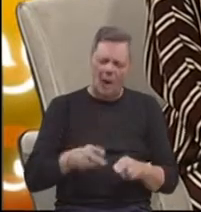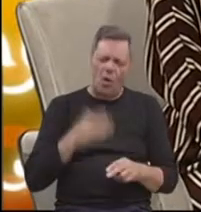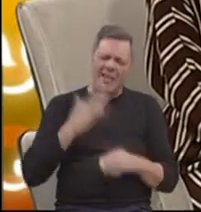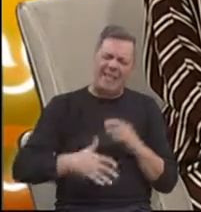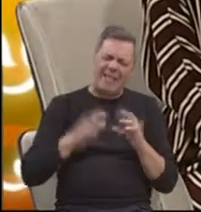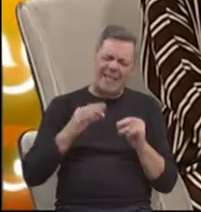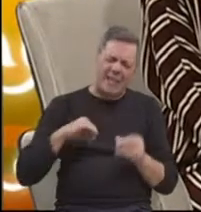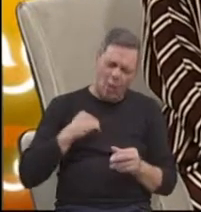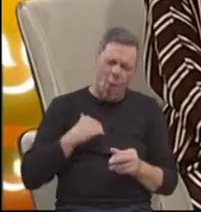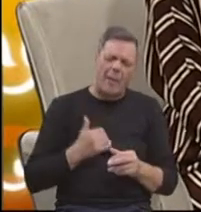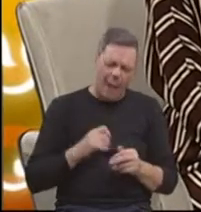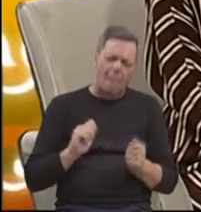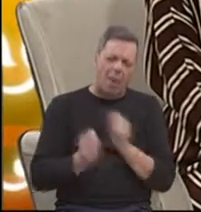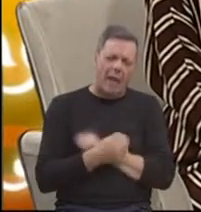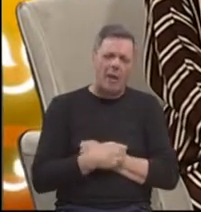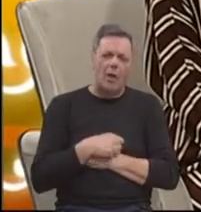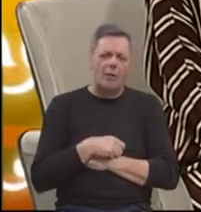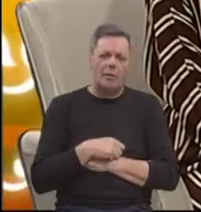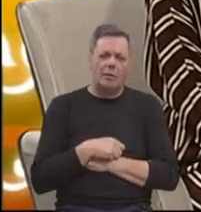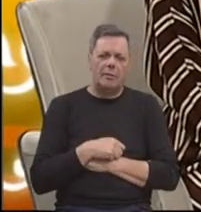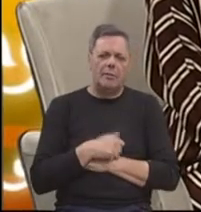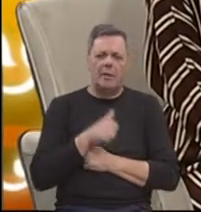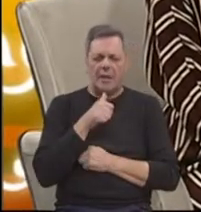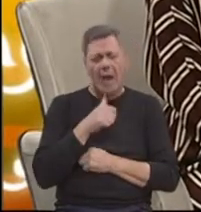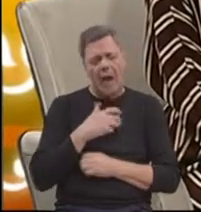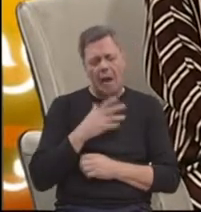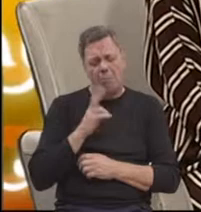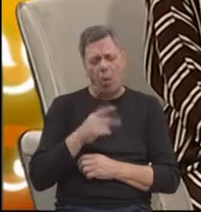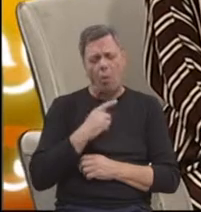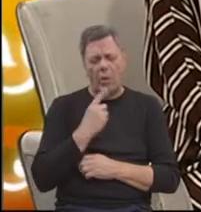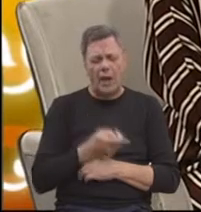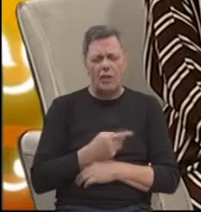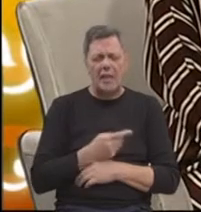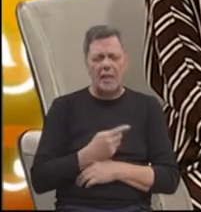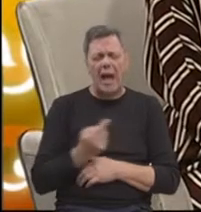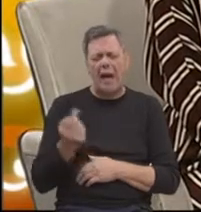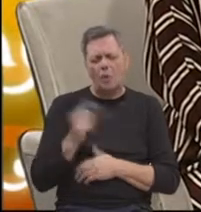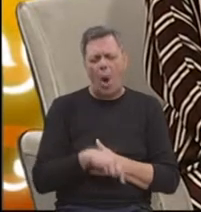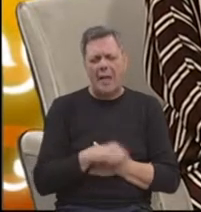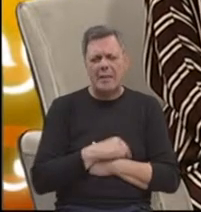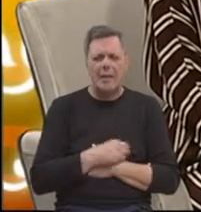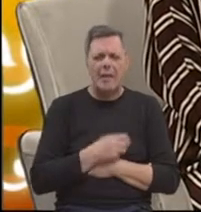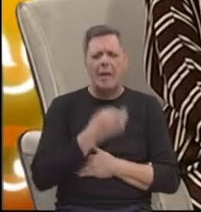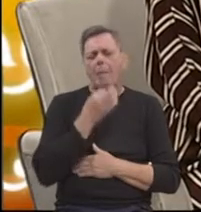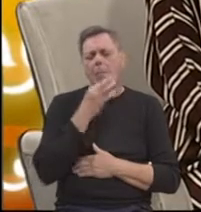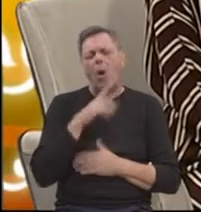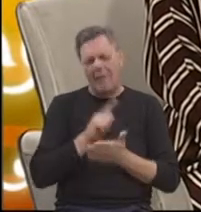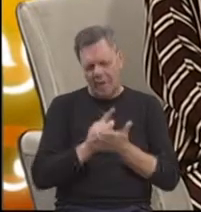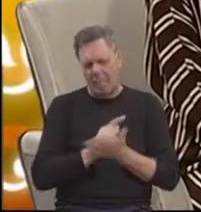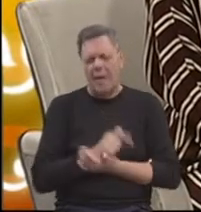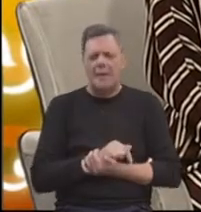kao što ste i vi primijetili promijenilo. Ja bi se usudila reći da malo pomalo zaista dolazi nekako u bolju